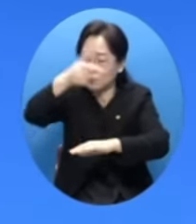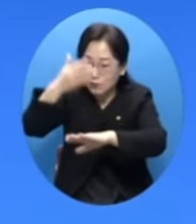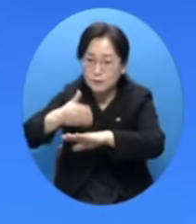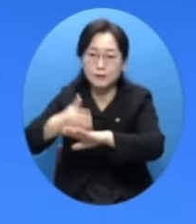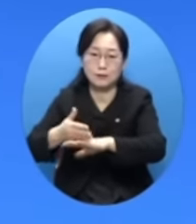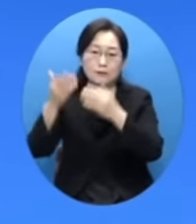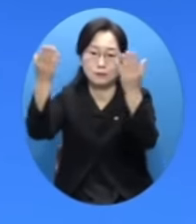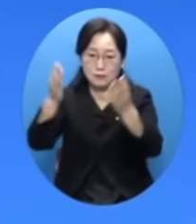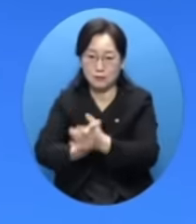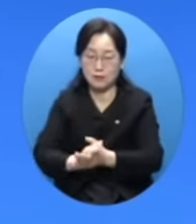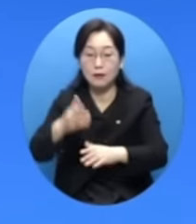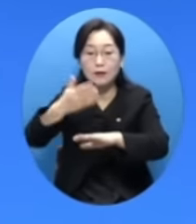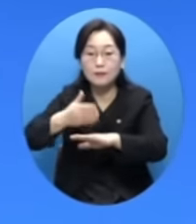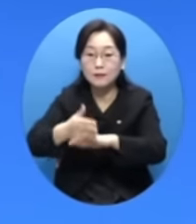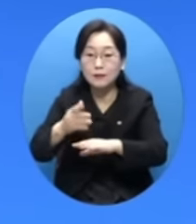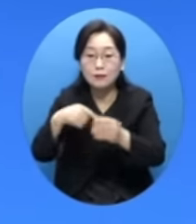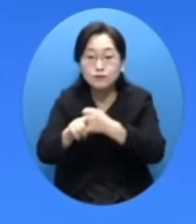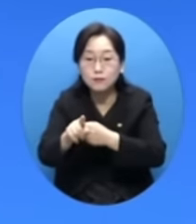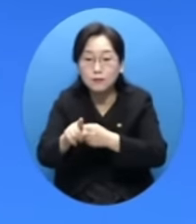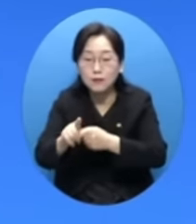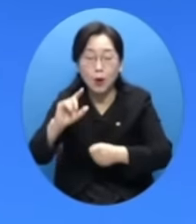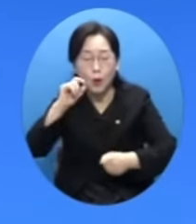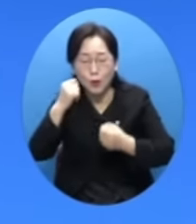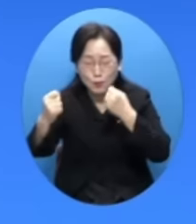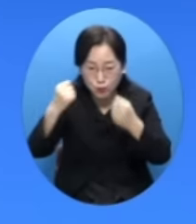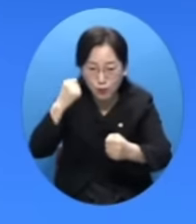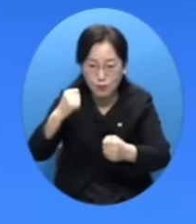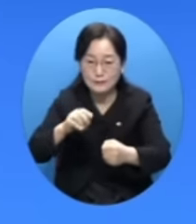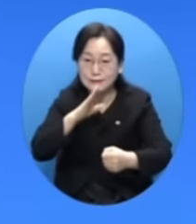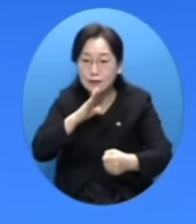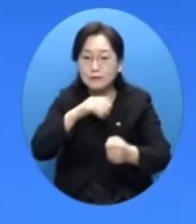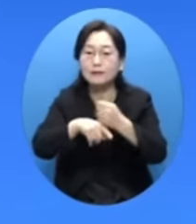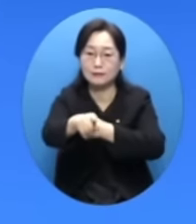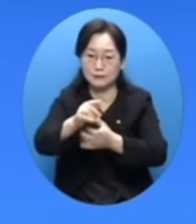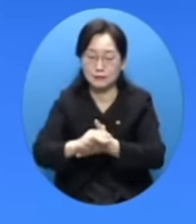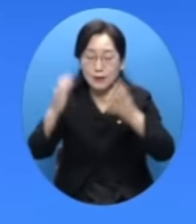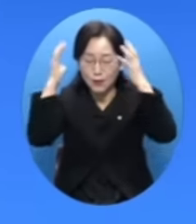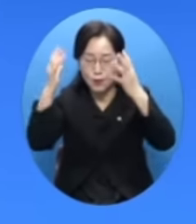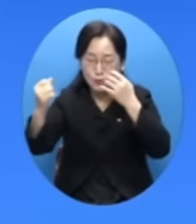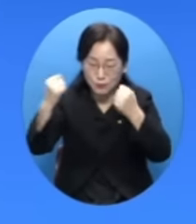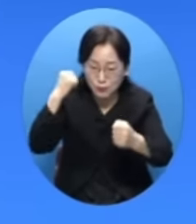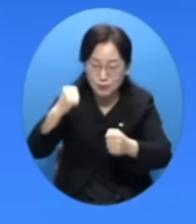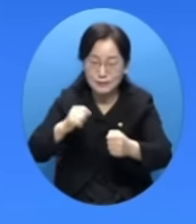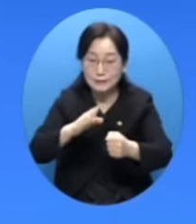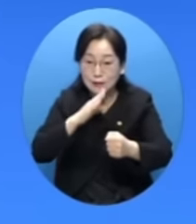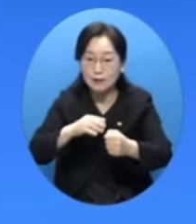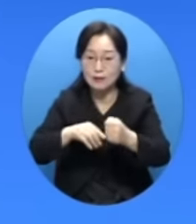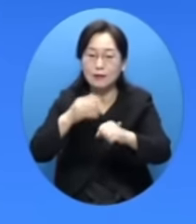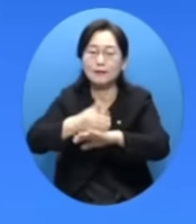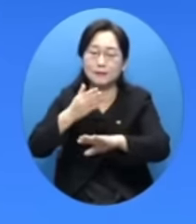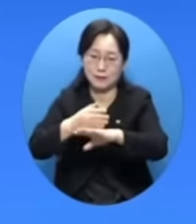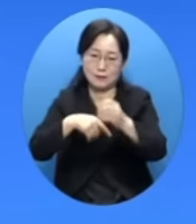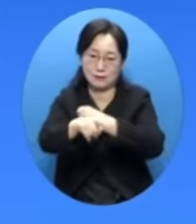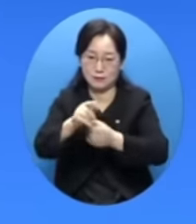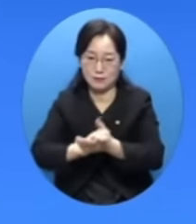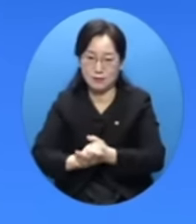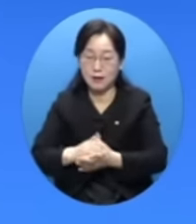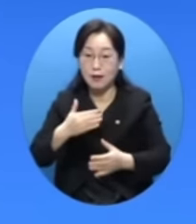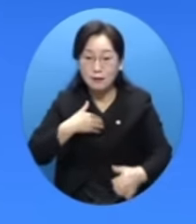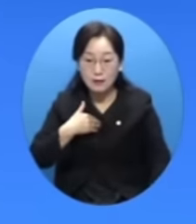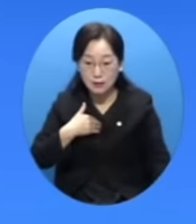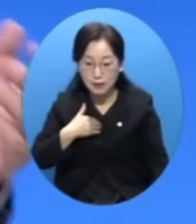것입니다. 감사는 어려운 중에 드리는 감사가 진짜인 것입니다. 고난 중에 드리는 감사가 진짜인 것입니다. 내가